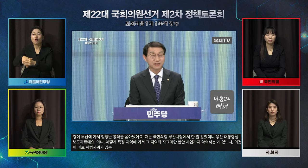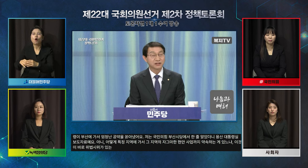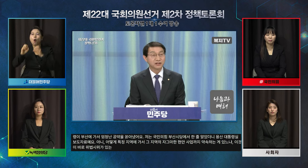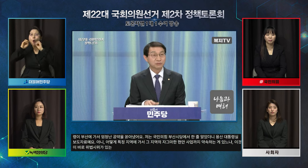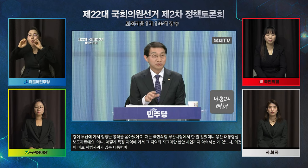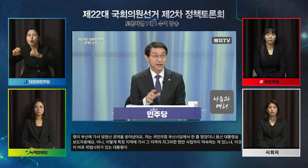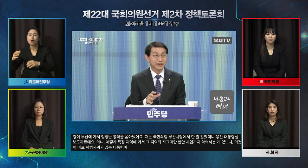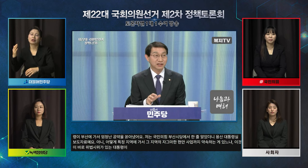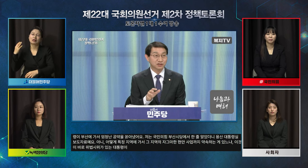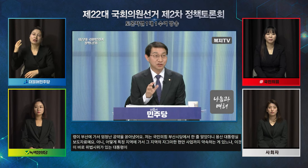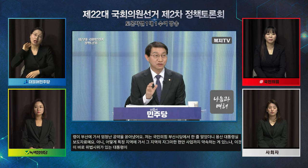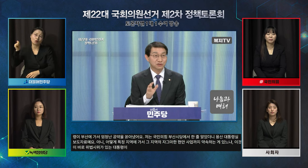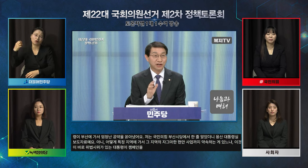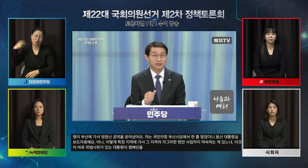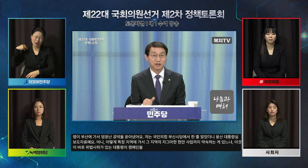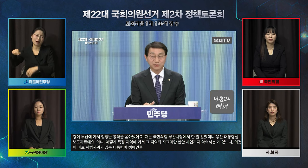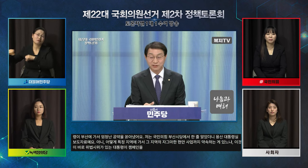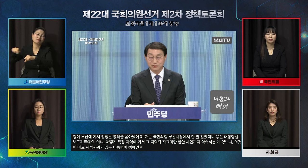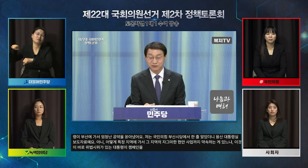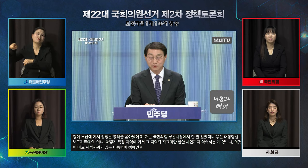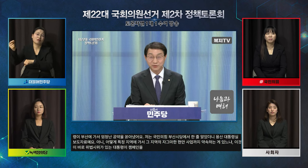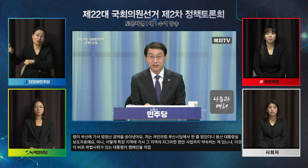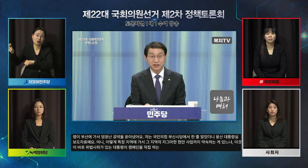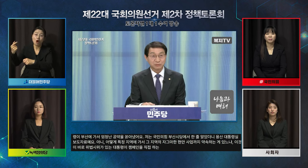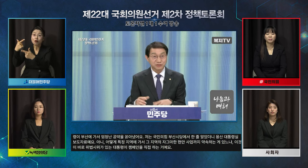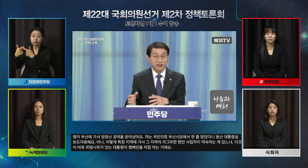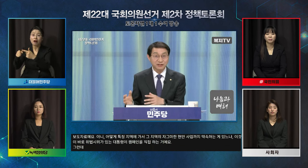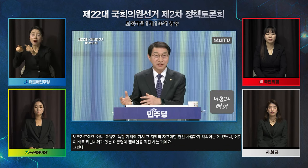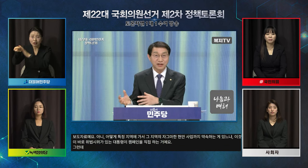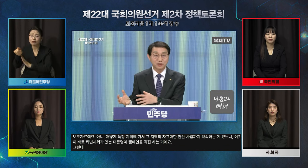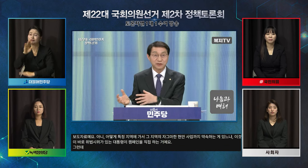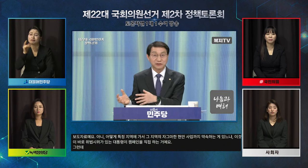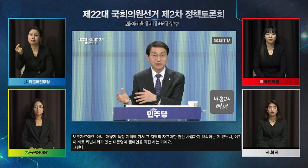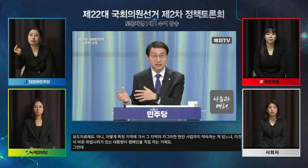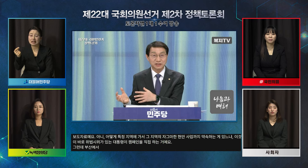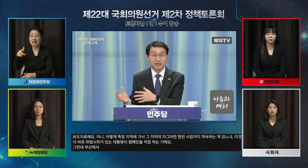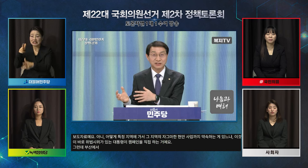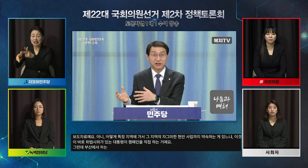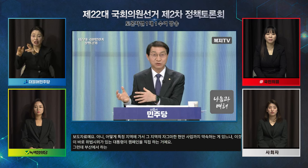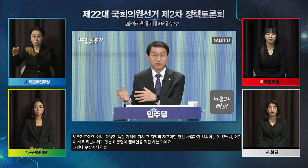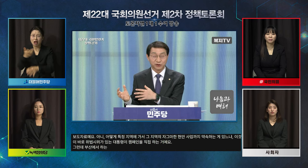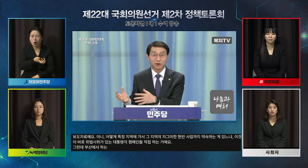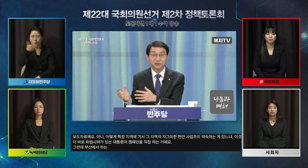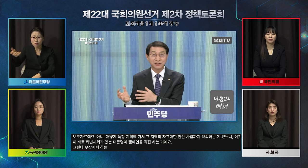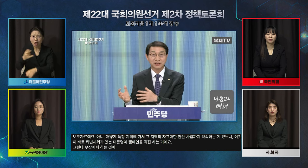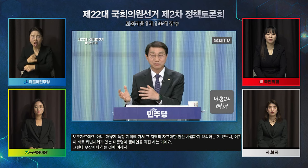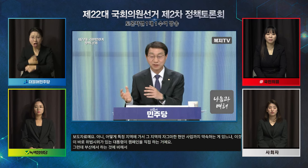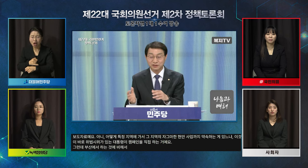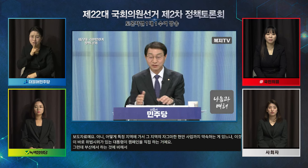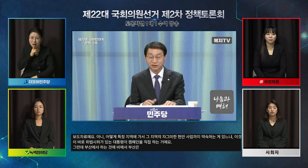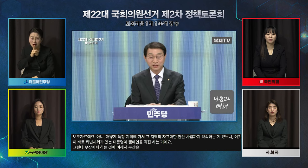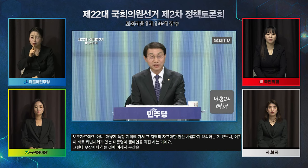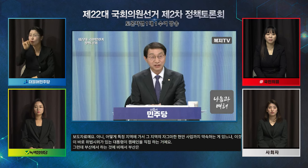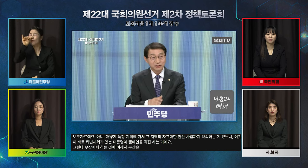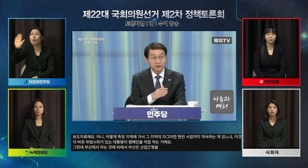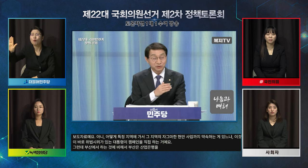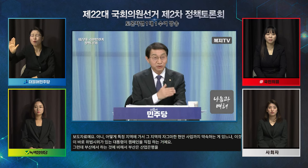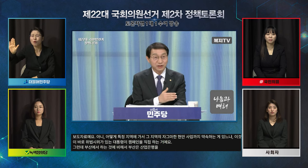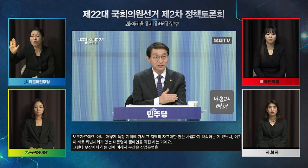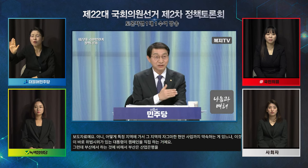그런데 부산에 가서 적극적으로 하는 데 비해서 부산은 산업은행을 이전해야 한다고 여러 번 이야기하는 데 비해서